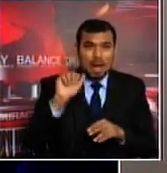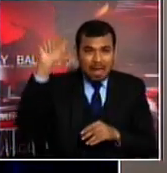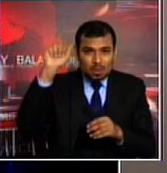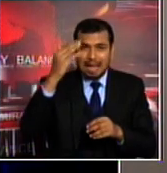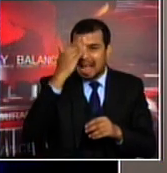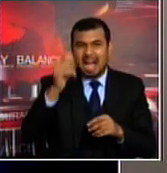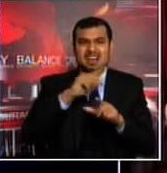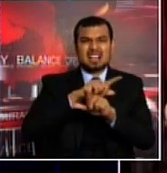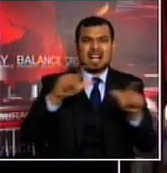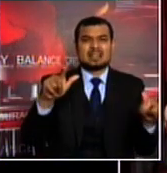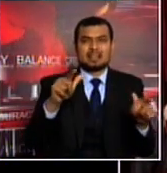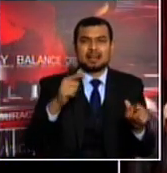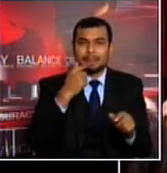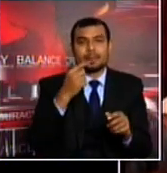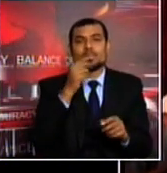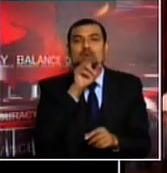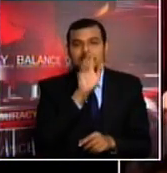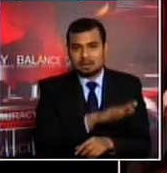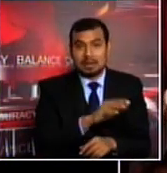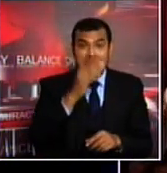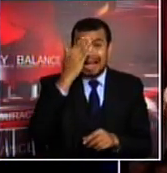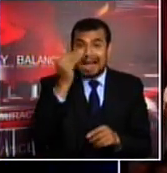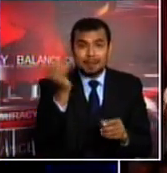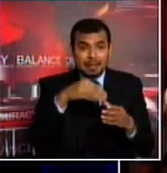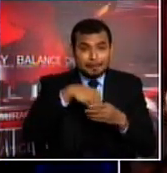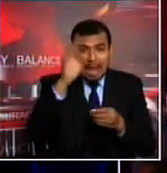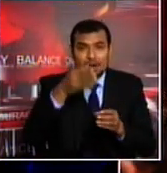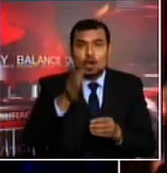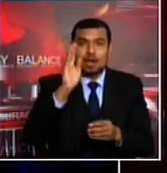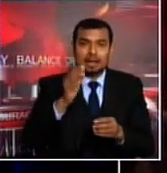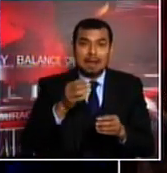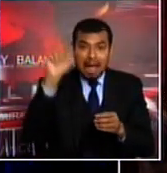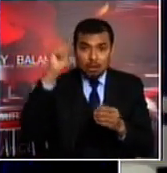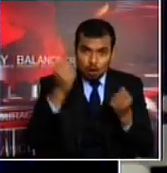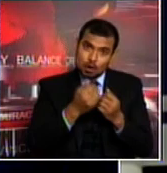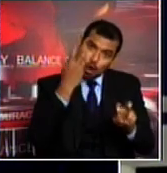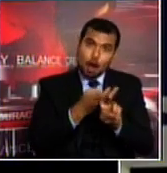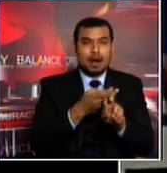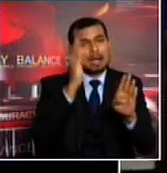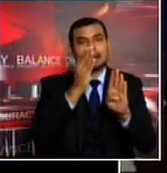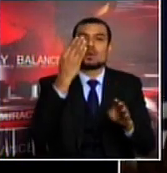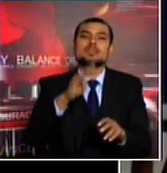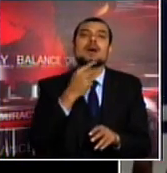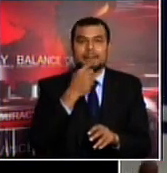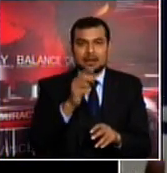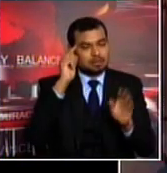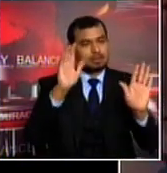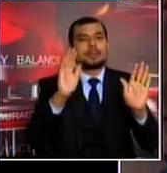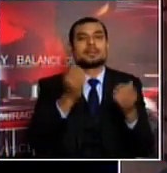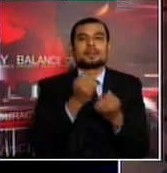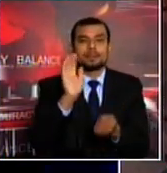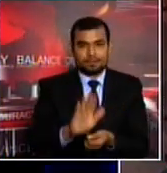भएको टिप्पणी गरेका छन्। कानुन बाहिर गएर आन्दोलन गरे कडा कारवाही गर्ने पनि भट्टराईले चेतावनी